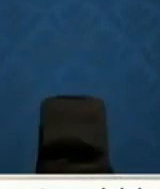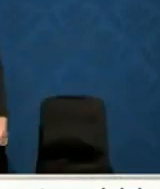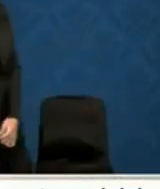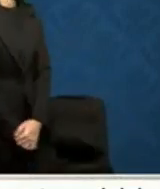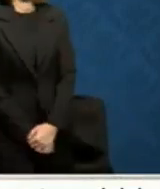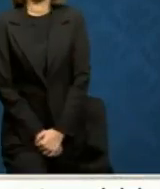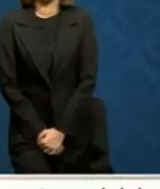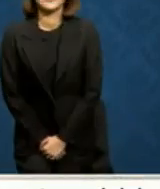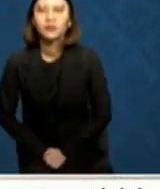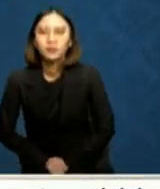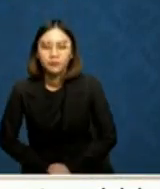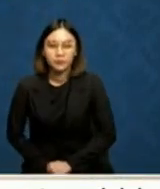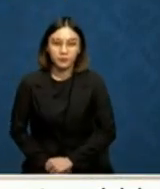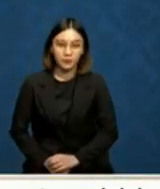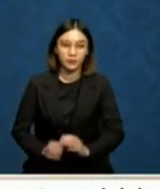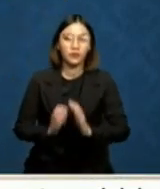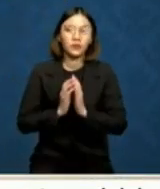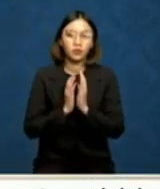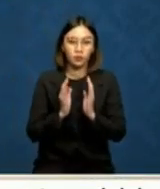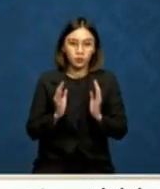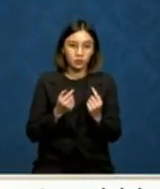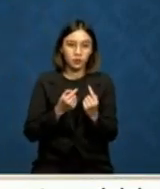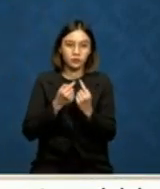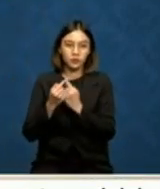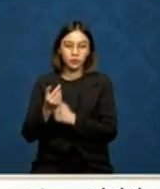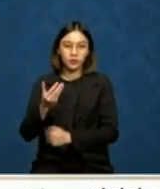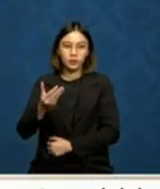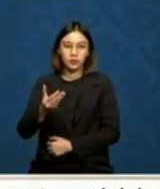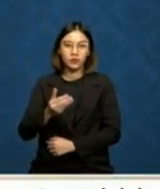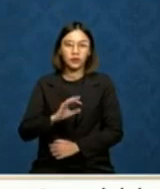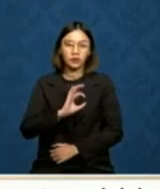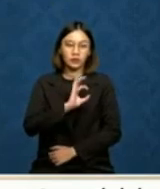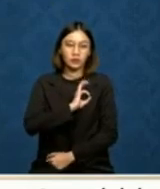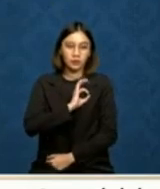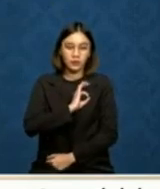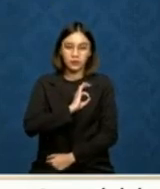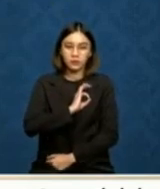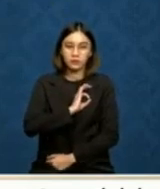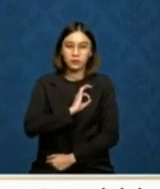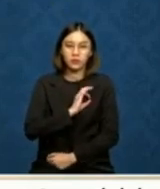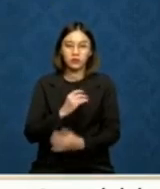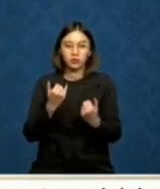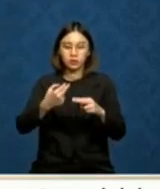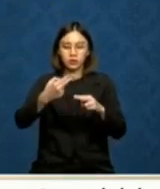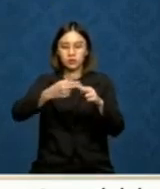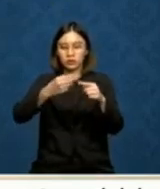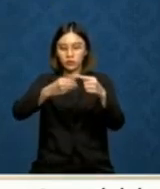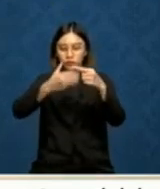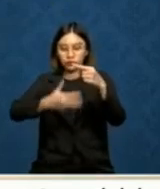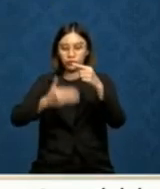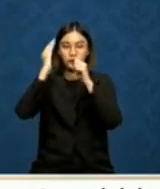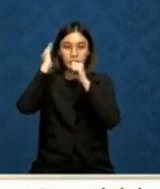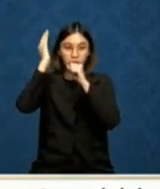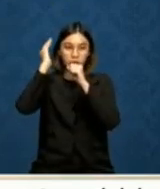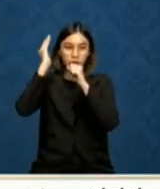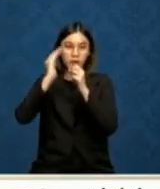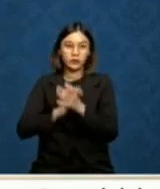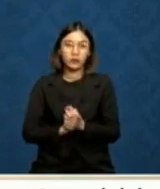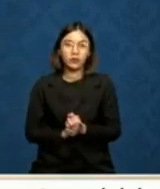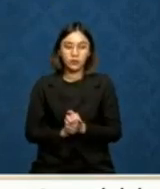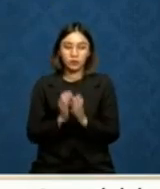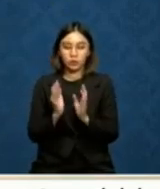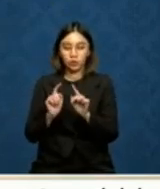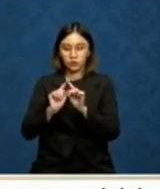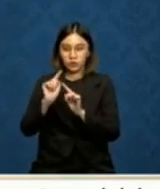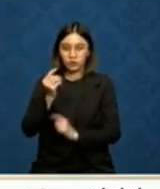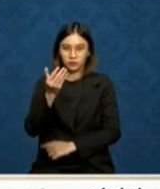ครับขอบคุณครับต่อไปนะครับท่านสมาชิกนะครับได้มาลงชื่ออภิปรายนะครับท่าน